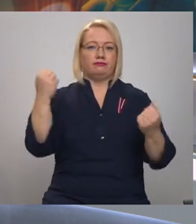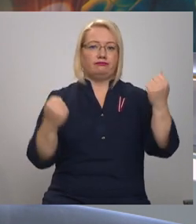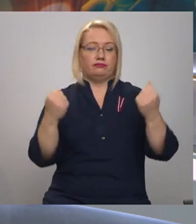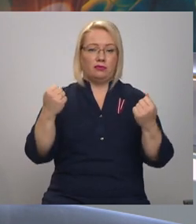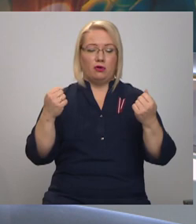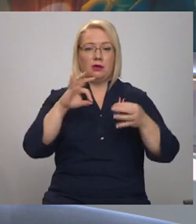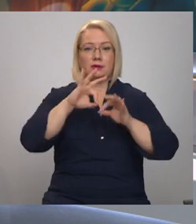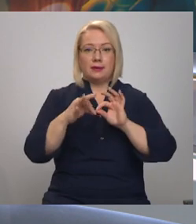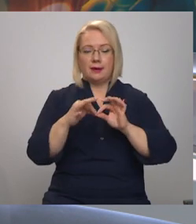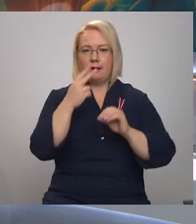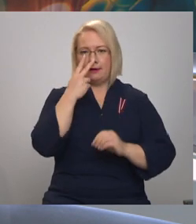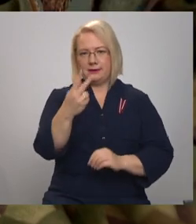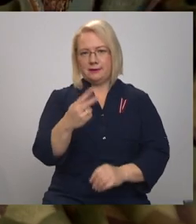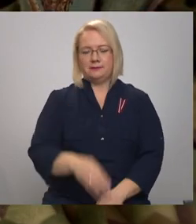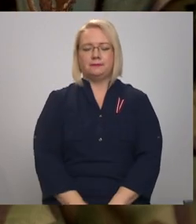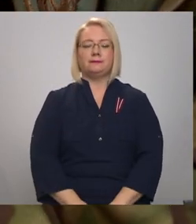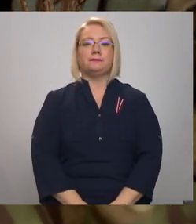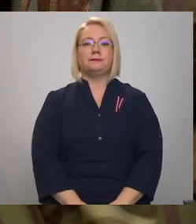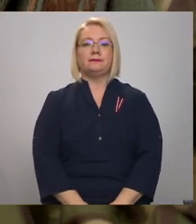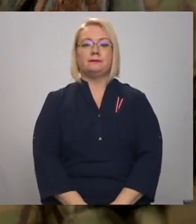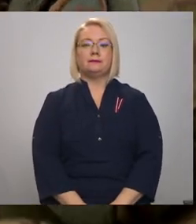redzēsit sižetā.